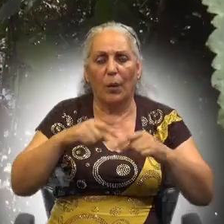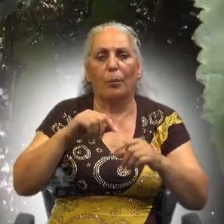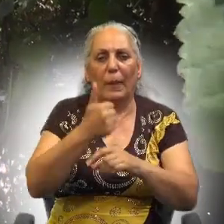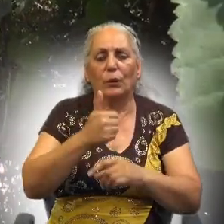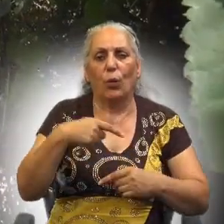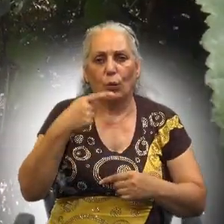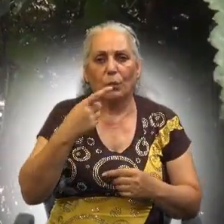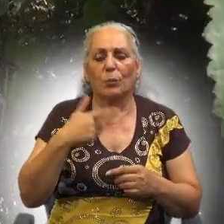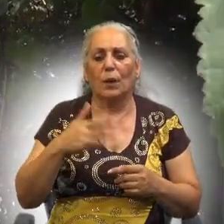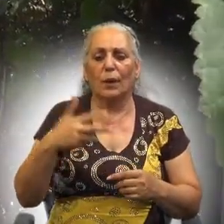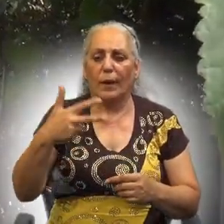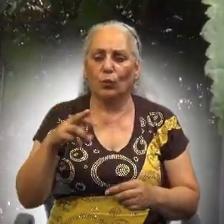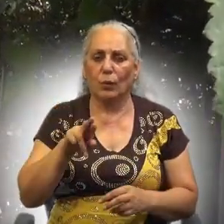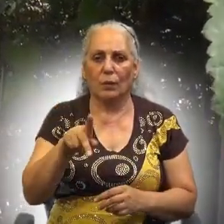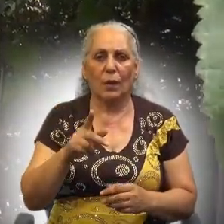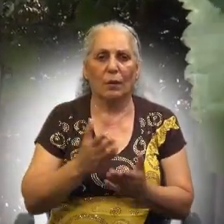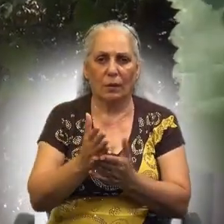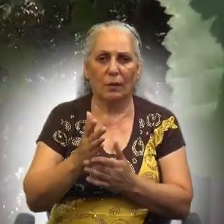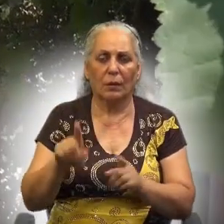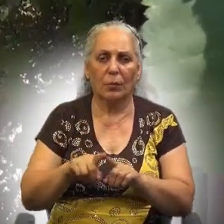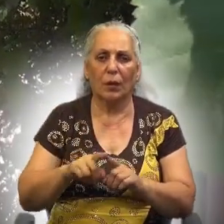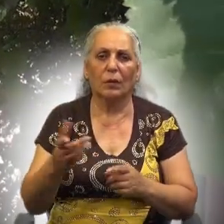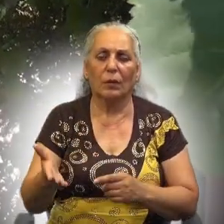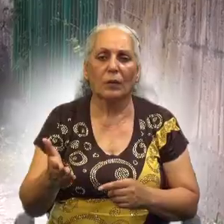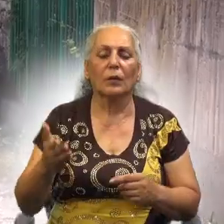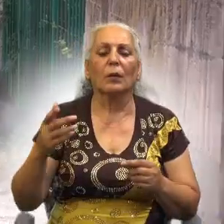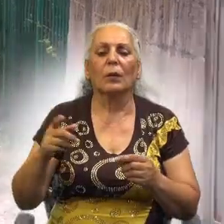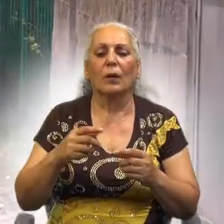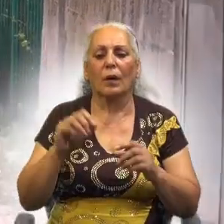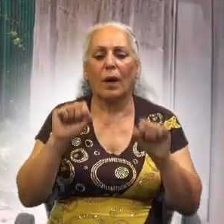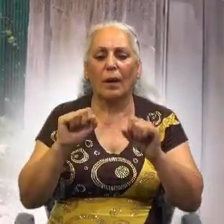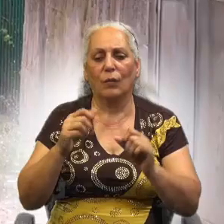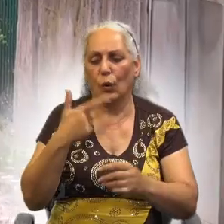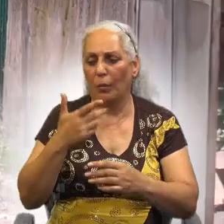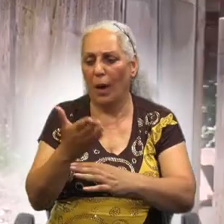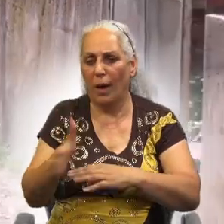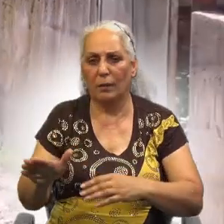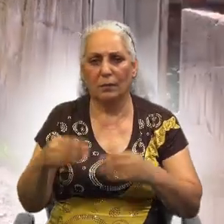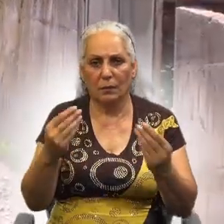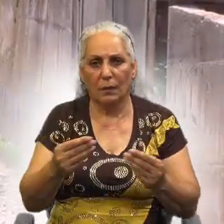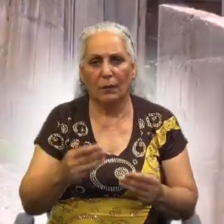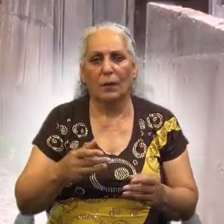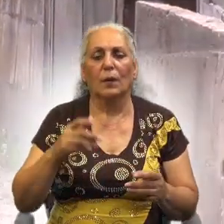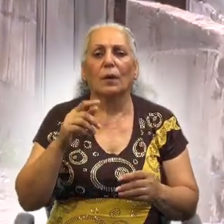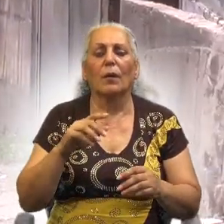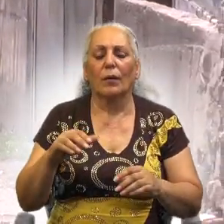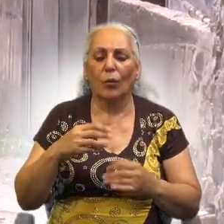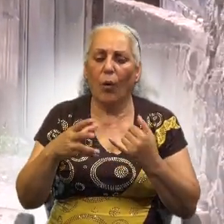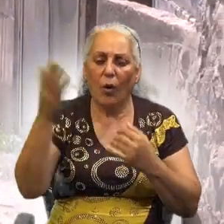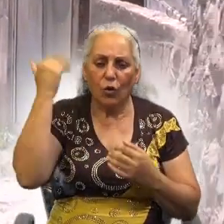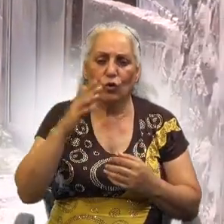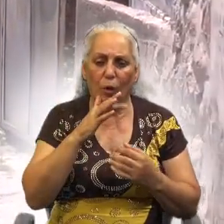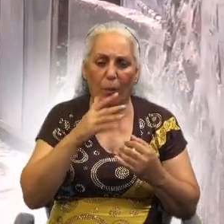30 տարի Վահագնի համայնքի կազմում են եղել, հետո կառավարությունը առանձնացրել է։ Վահագնի կազմում լինելու տարիներին վայելահողեր էլ